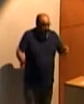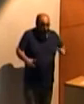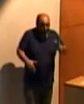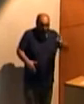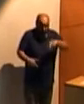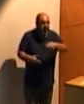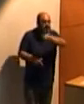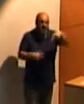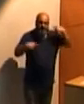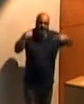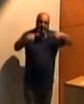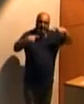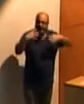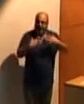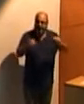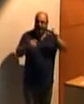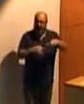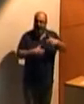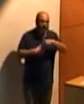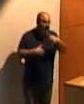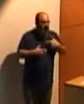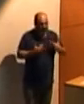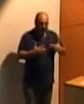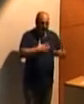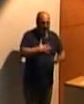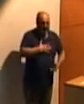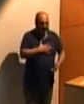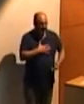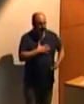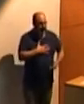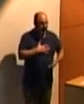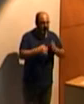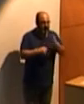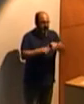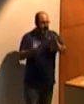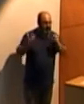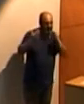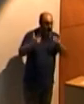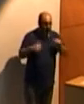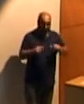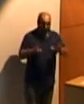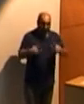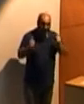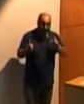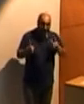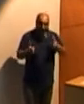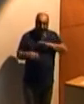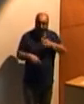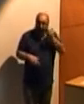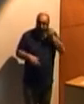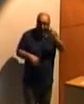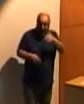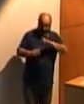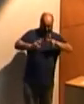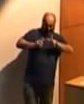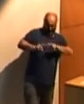évident sept morts dont un qui ne fait pas beaucoup rigolé et bien cette man finalement est-ce qu'on pourrait l'éviter en connaissant la mécanique